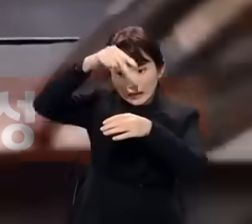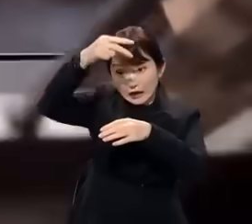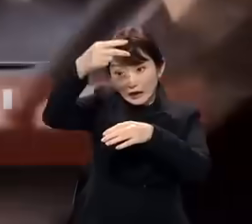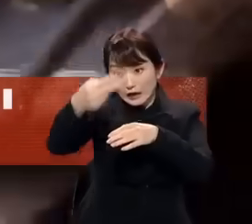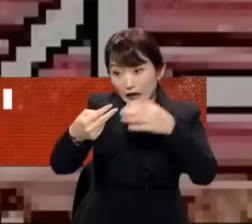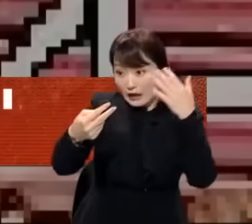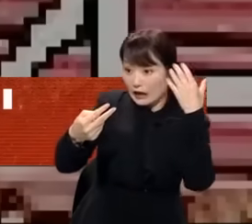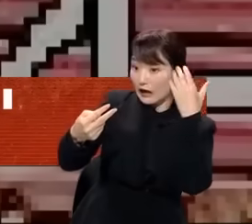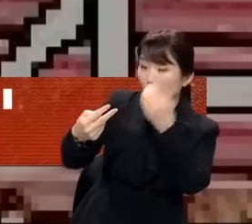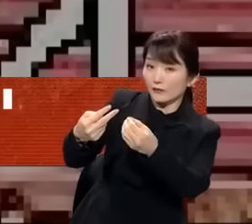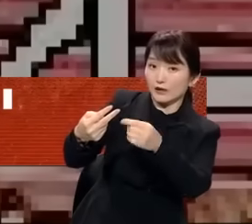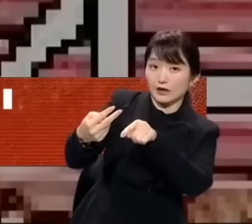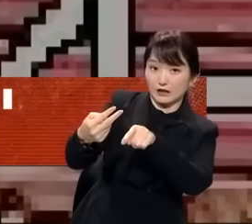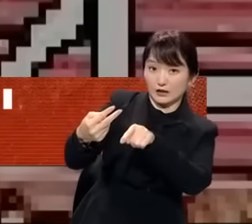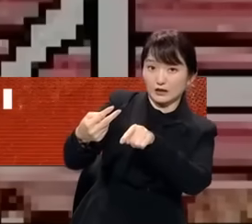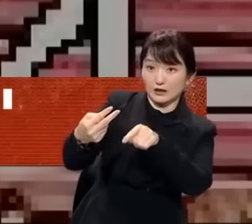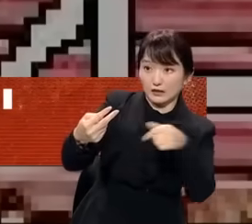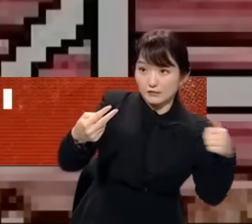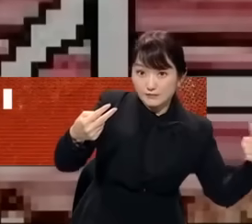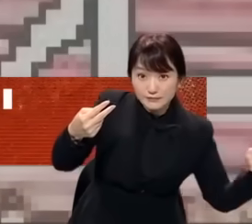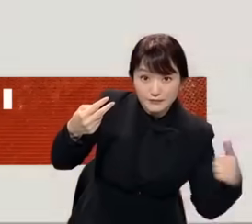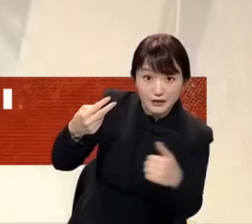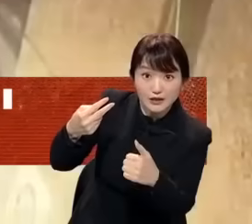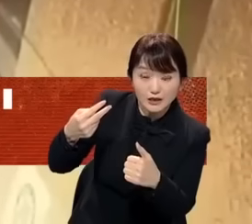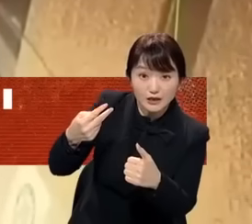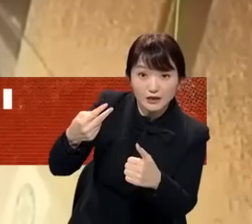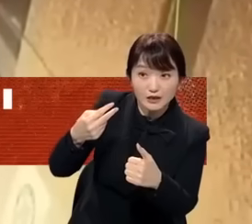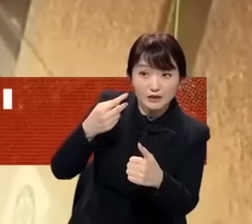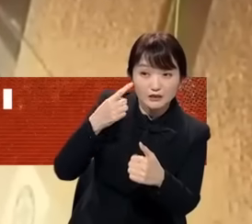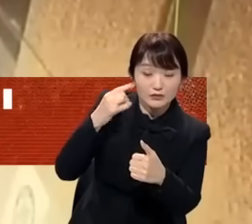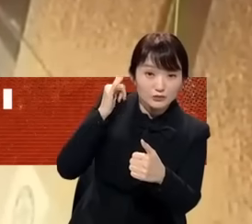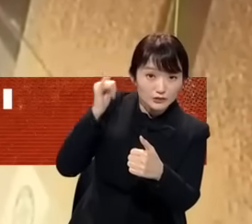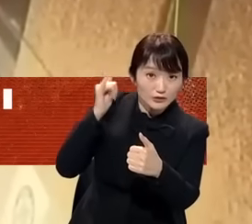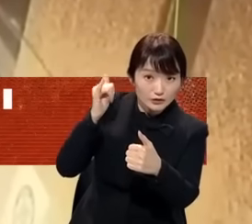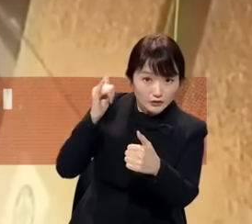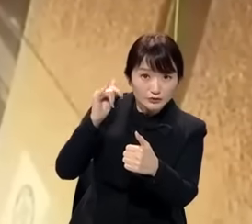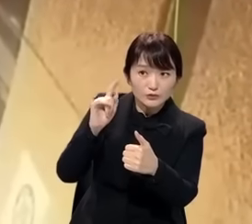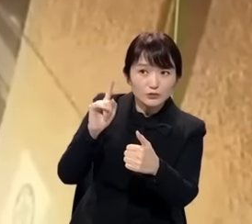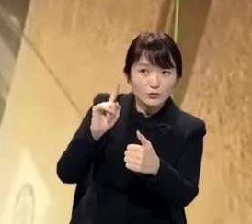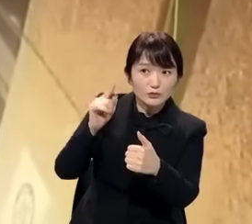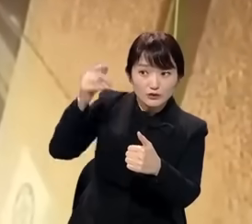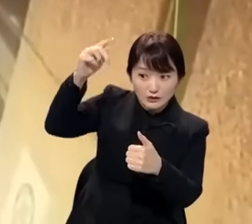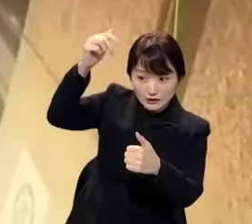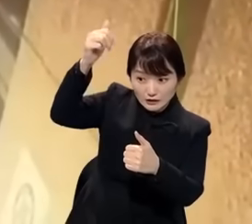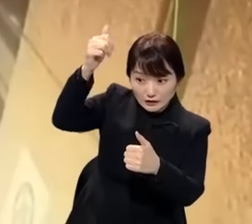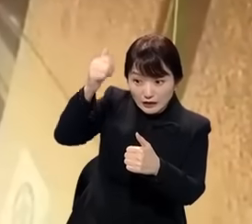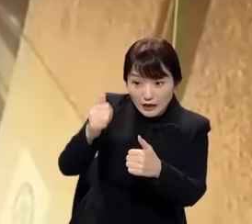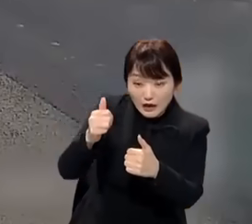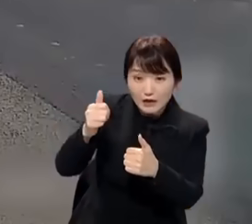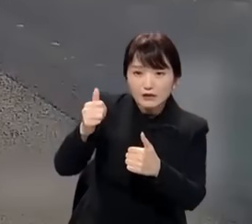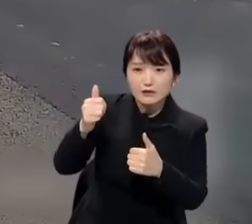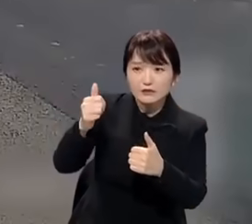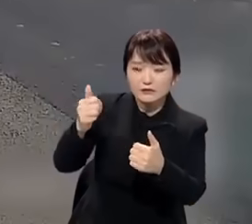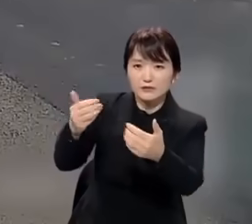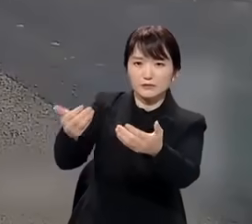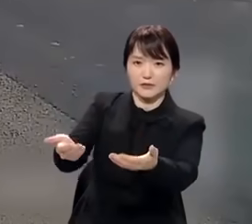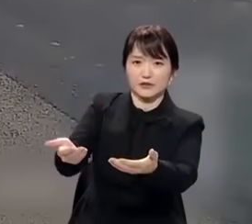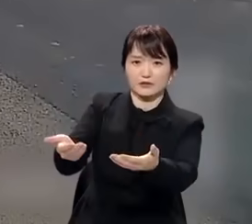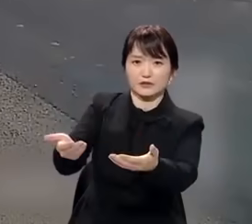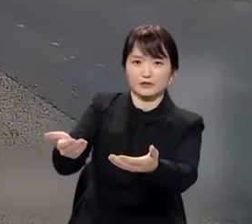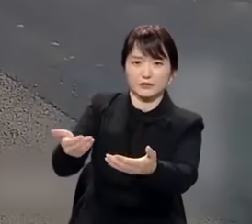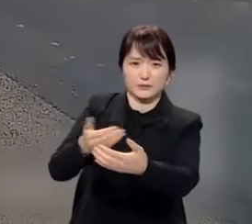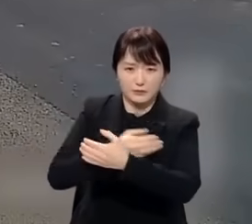모습을 이 남성이 목격했던 겁니다. 남성은 일단 구조대에 전하면서도 또 언제 떨어질지 모르는 아이를 위해 팔을 번쩍